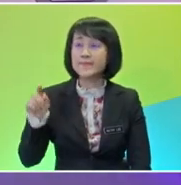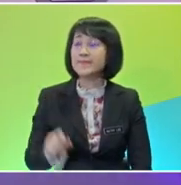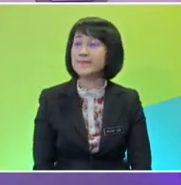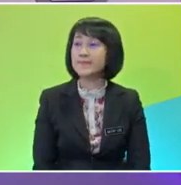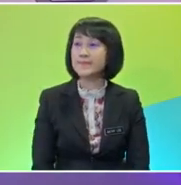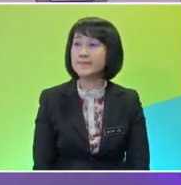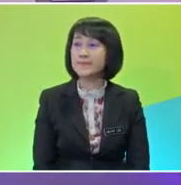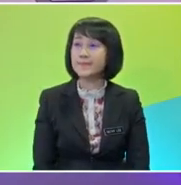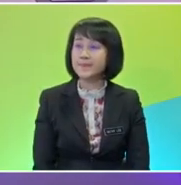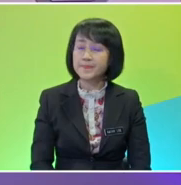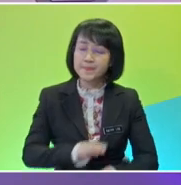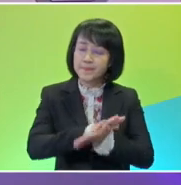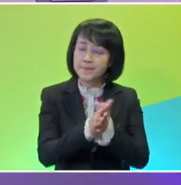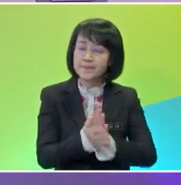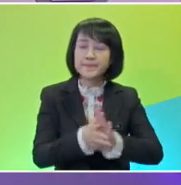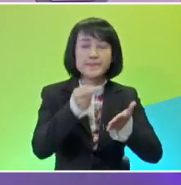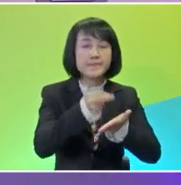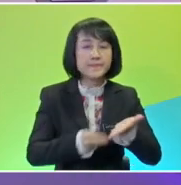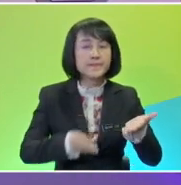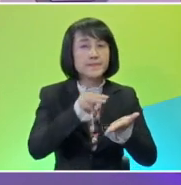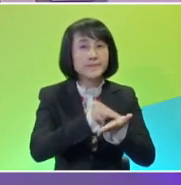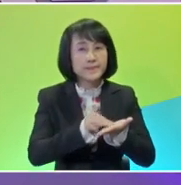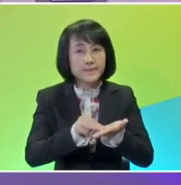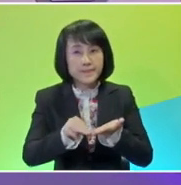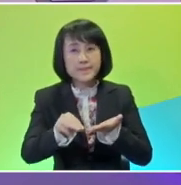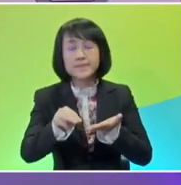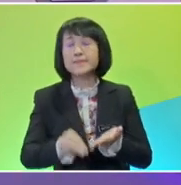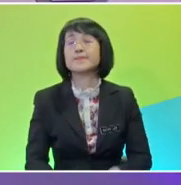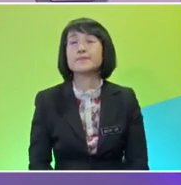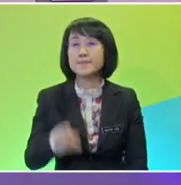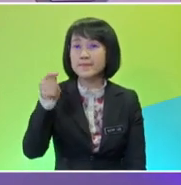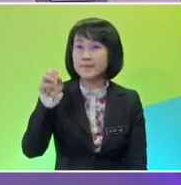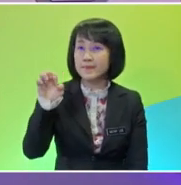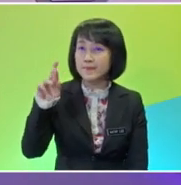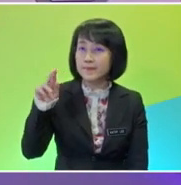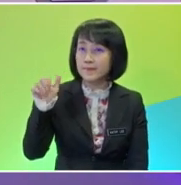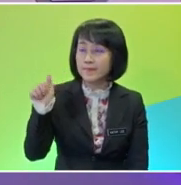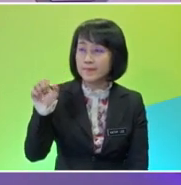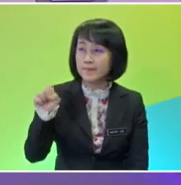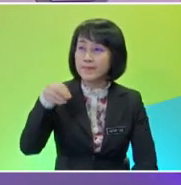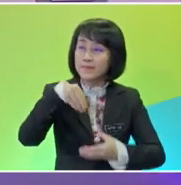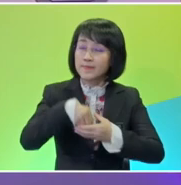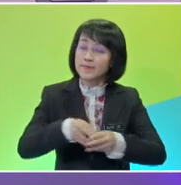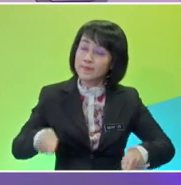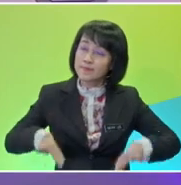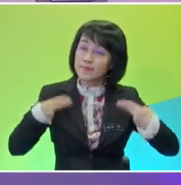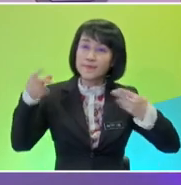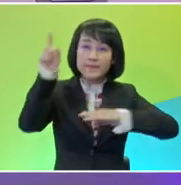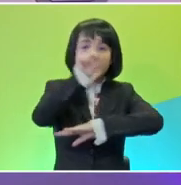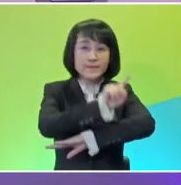murni sebagai deras dalam kehidupan kita sehari-hari bukan hanya